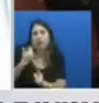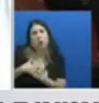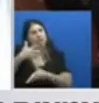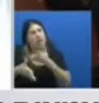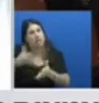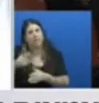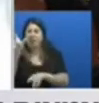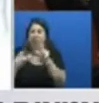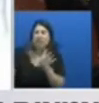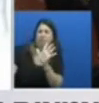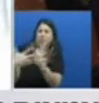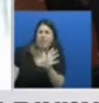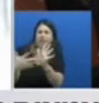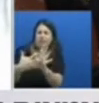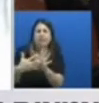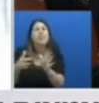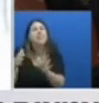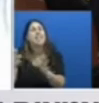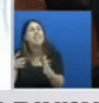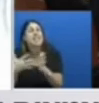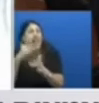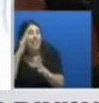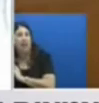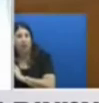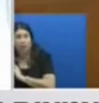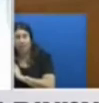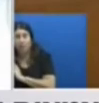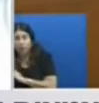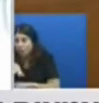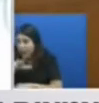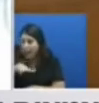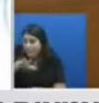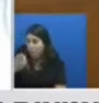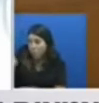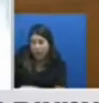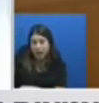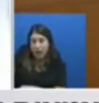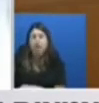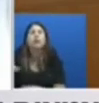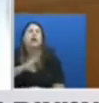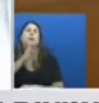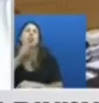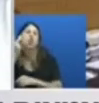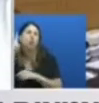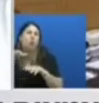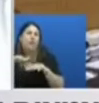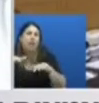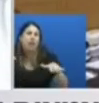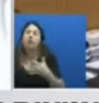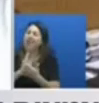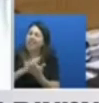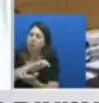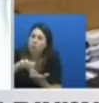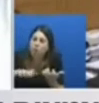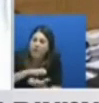נוכחת כמו ש שפיר הגיע בסדר כמו שהיא עושה חיוכים מעופפים שרומן מדבר ו שנציג הכנסת מדבר אני